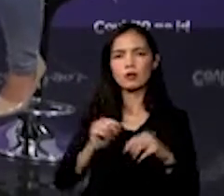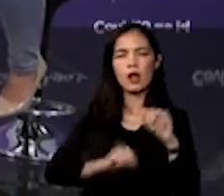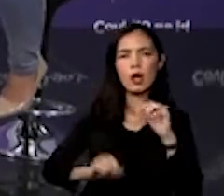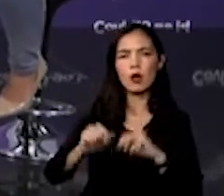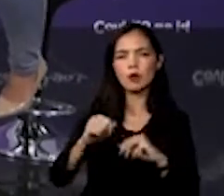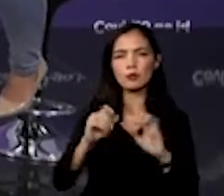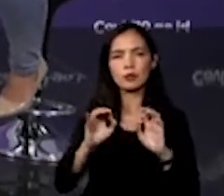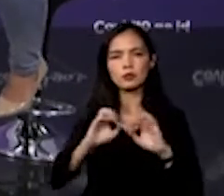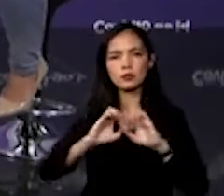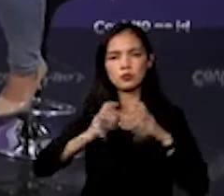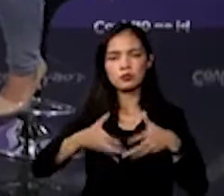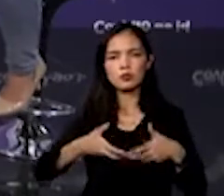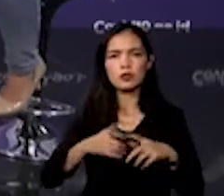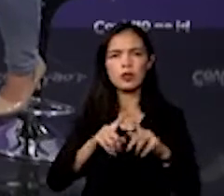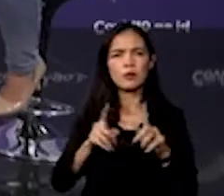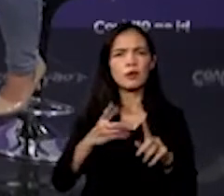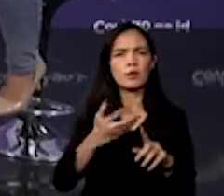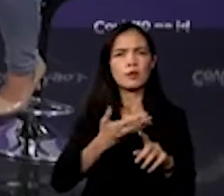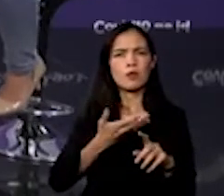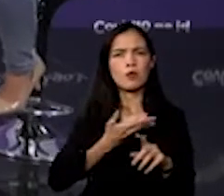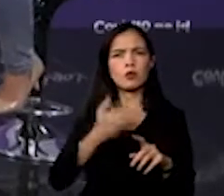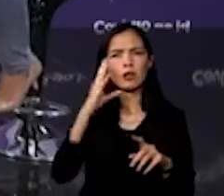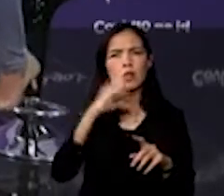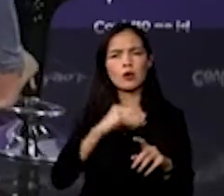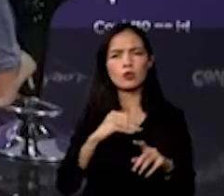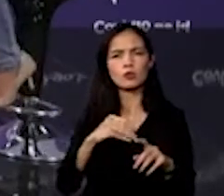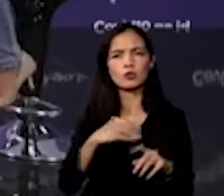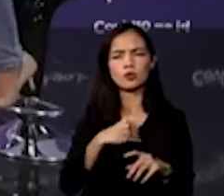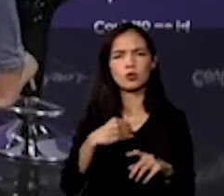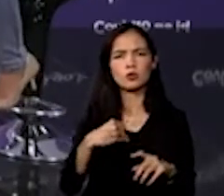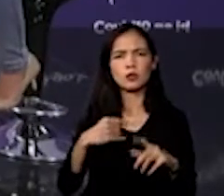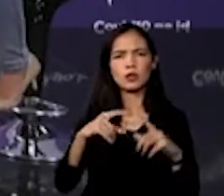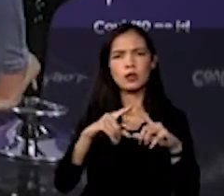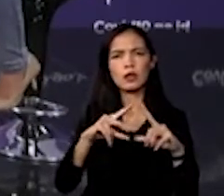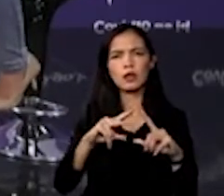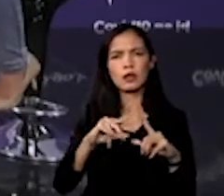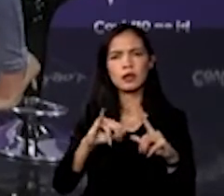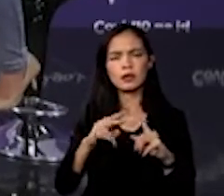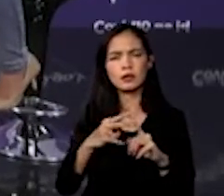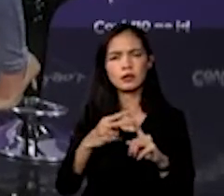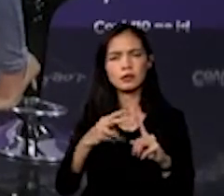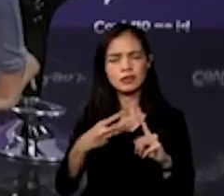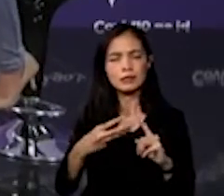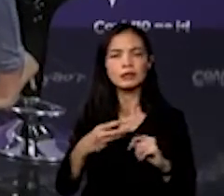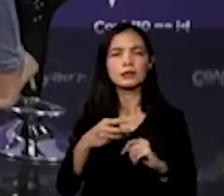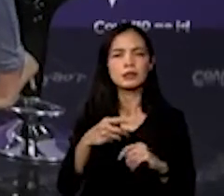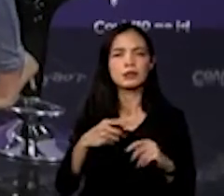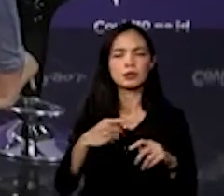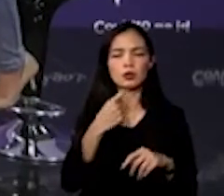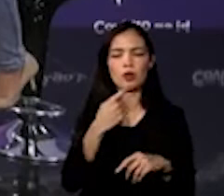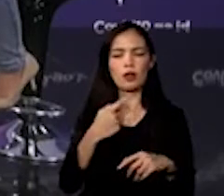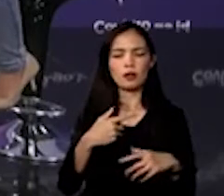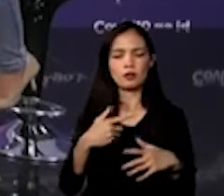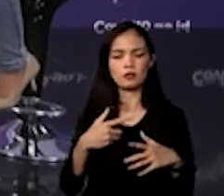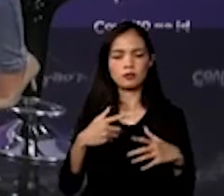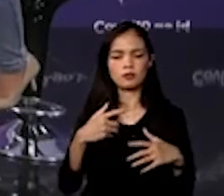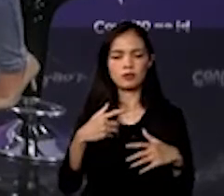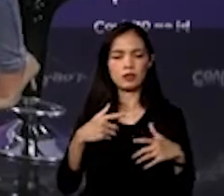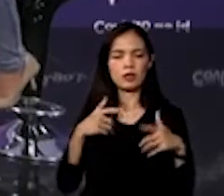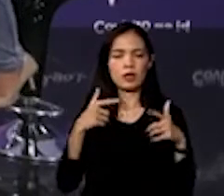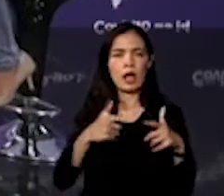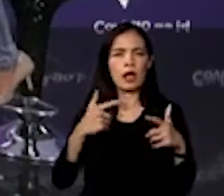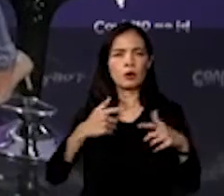pandemi ini tapi saya ingin kepo juga nih sama drter Ari nah dok Untuk gangguan kesehatan nih yang biasa dapat muncul jika